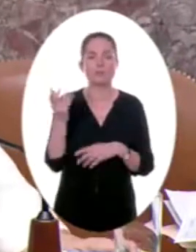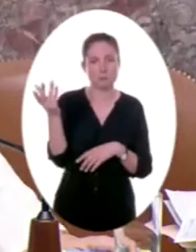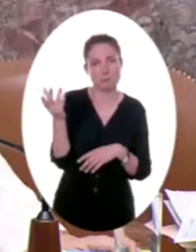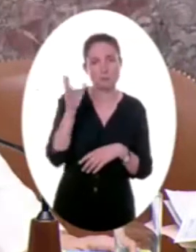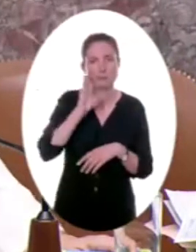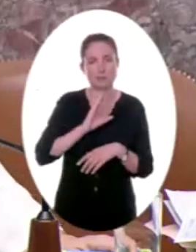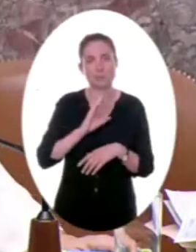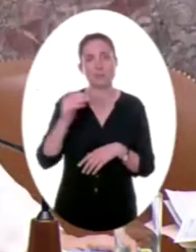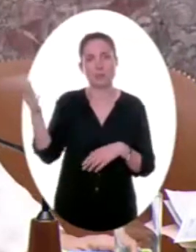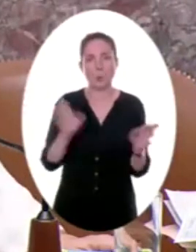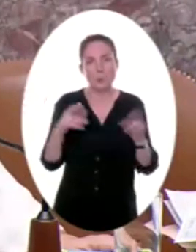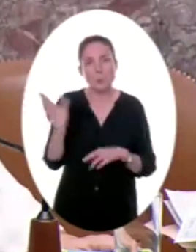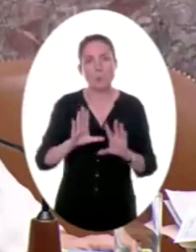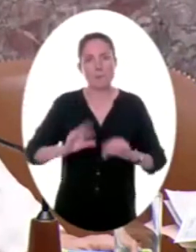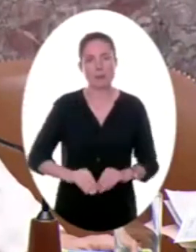vos places.